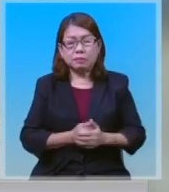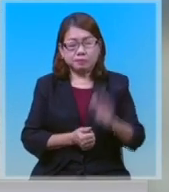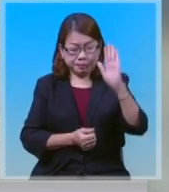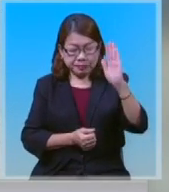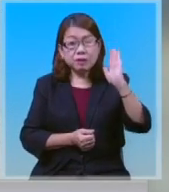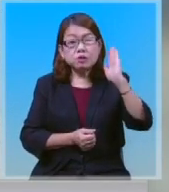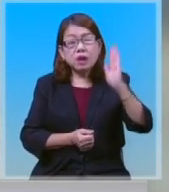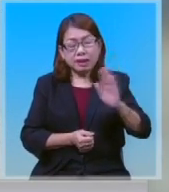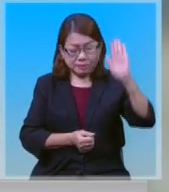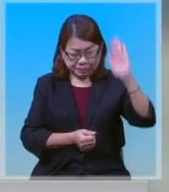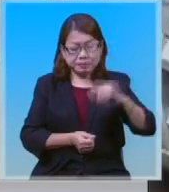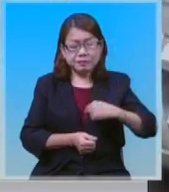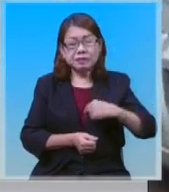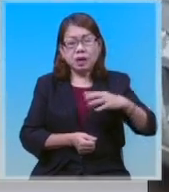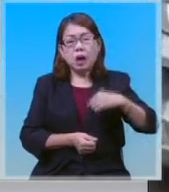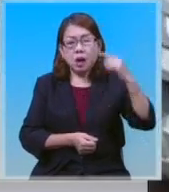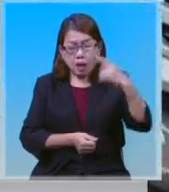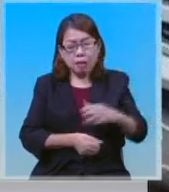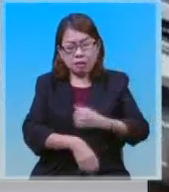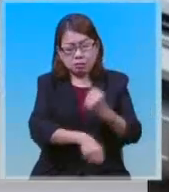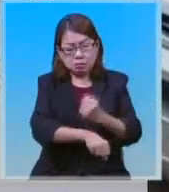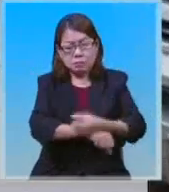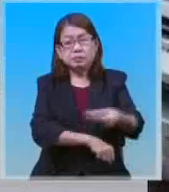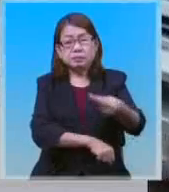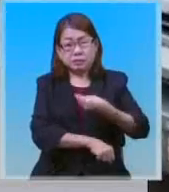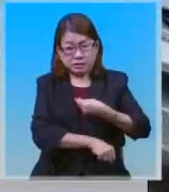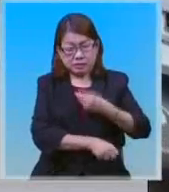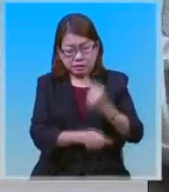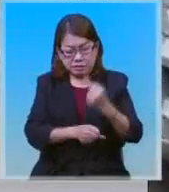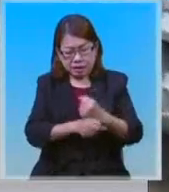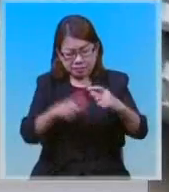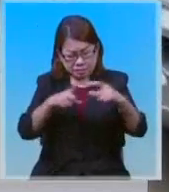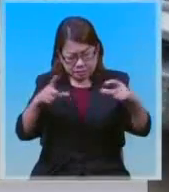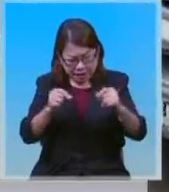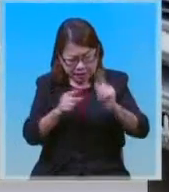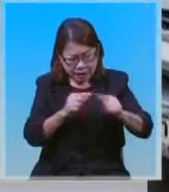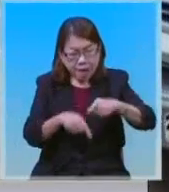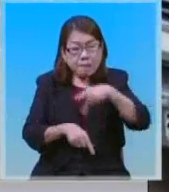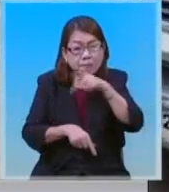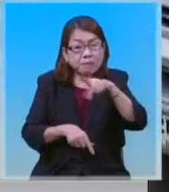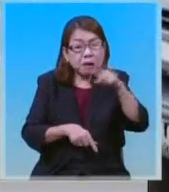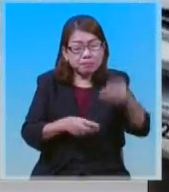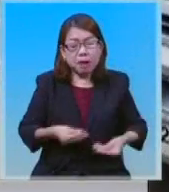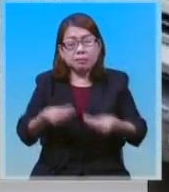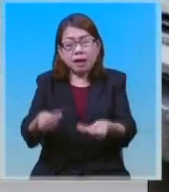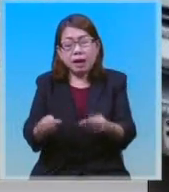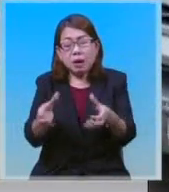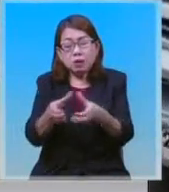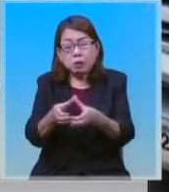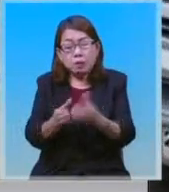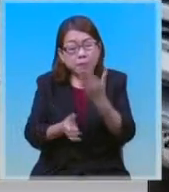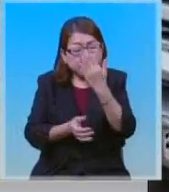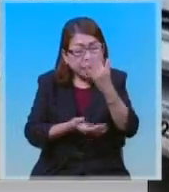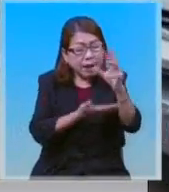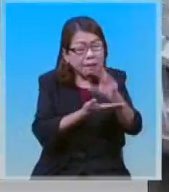ว่าเขารับจ้างปลอมแปลงเอกสารทางราชการเพื่อที่จะนำไปจำหน่ายให้กับกลุ่มติวเตอร์ด้านหน้ามหาวิทยาลัยร